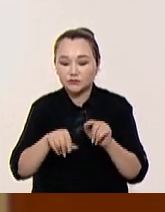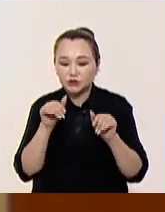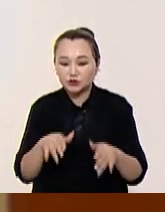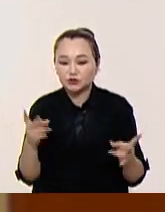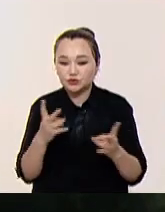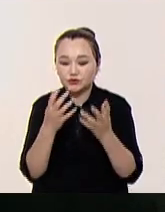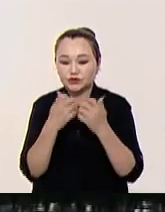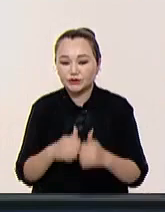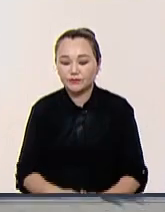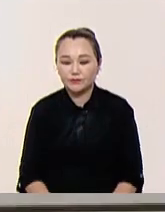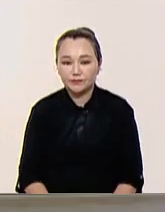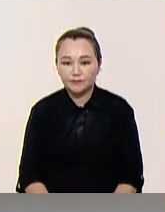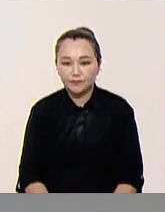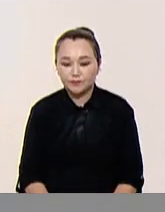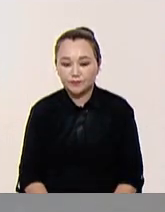қажет деп санаймыз.